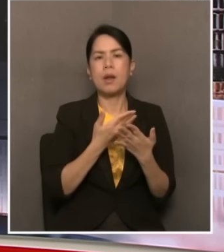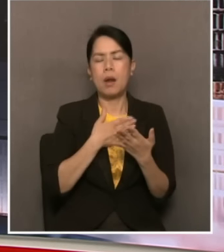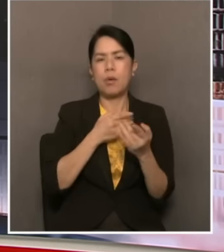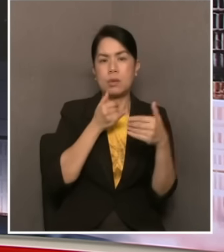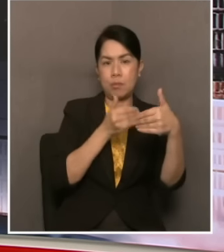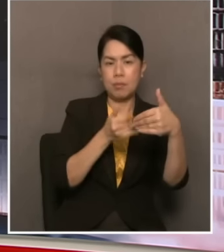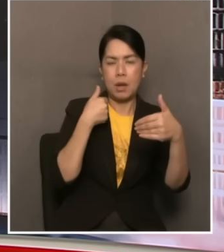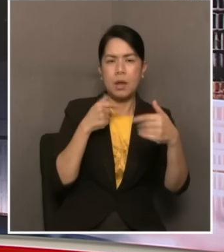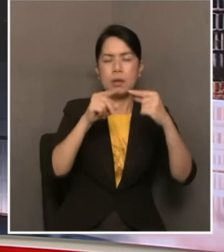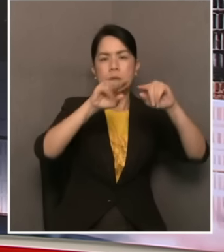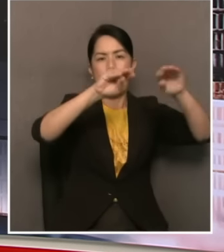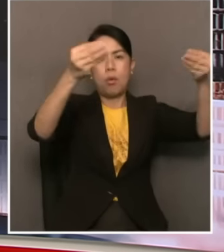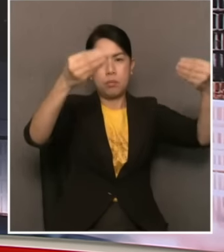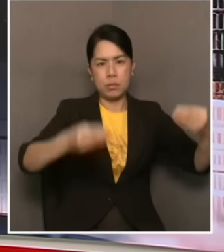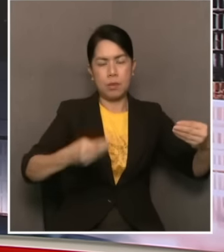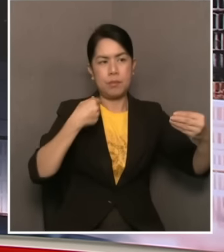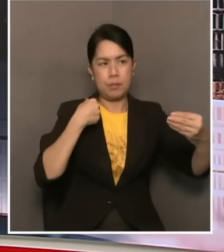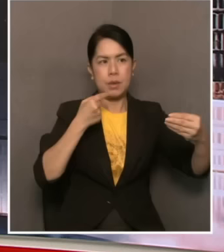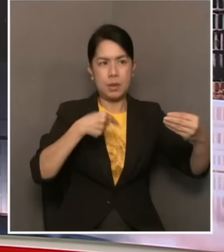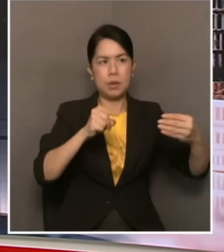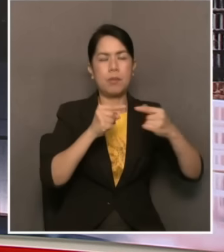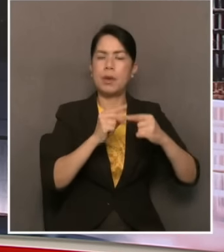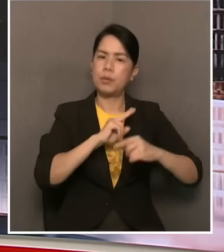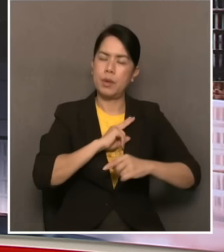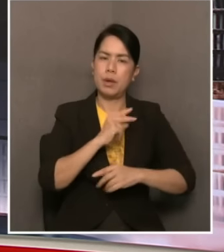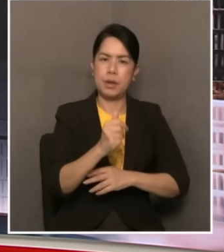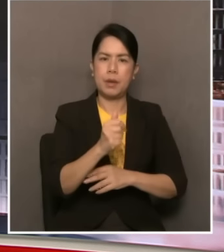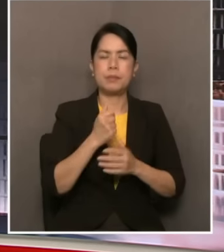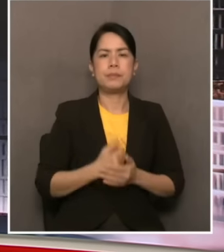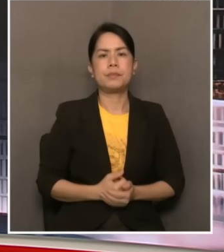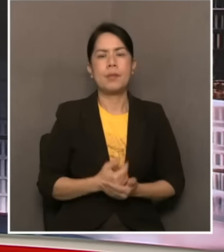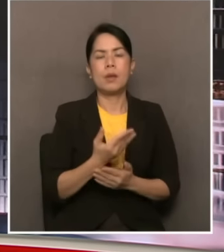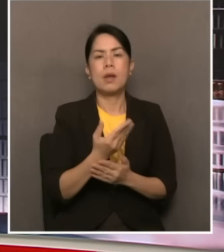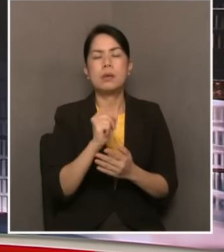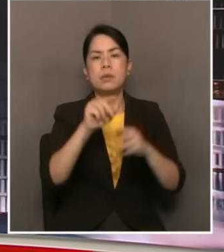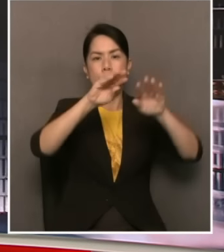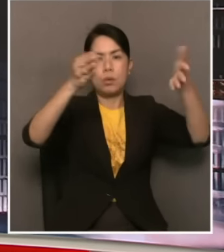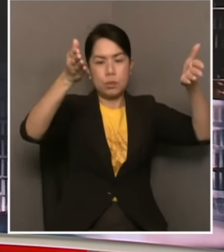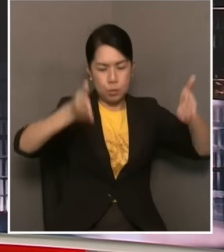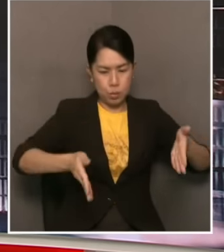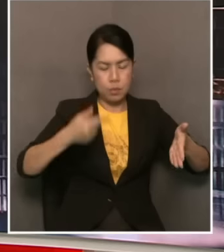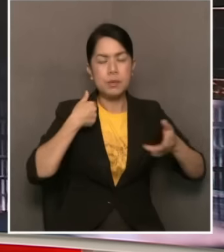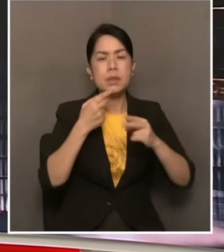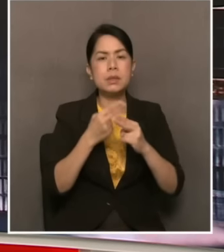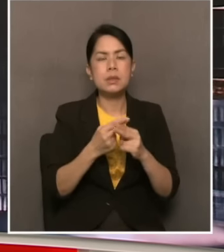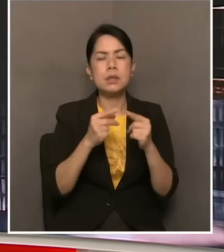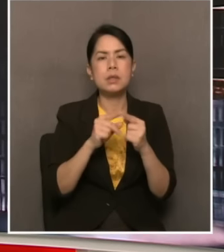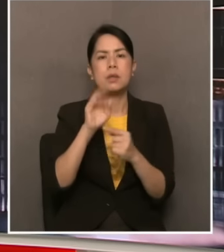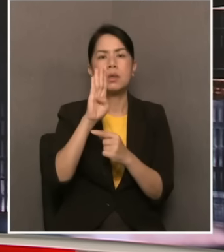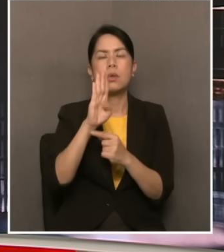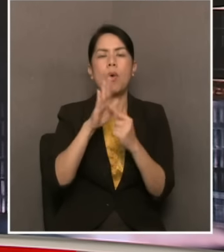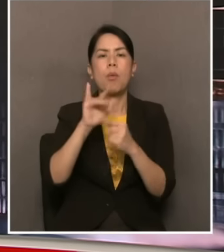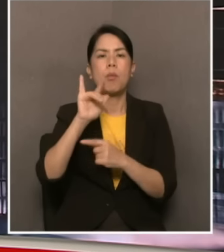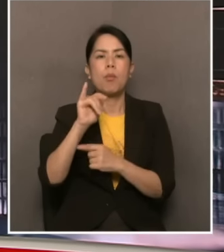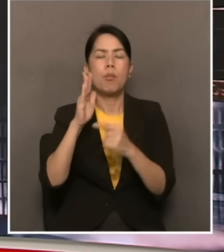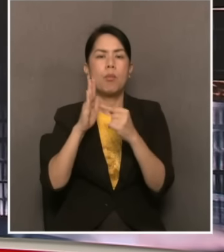้ที่ืนน่จอขนานี้เลยตามความเหะสมนะคะ ตามคามสดวบของเรารวไปถึงตู้บุนเติม ปรายสนีไยนะคะกไป